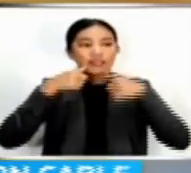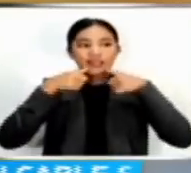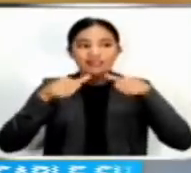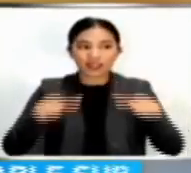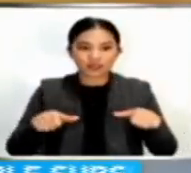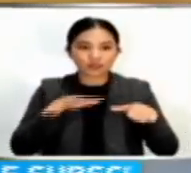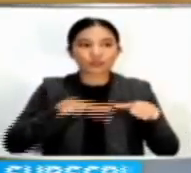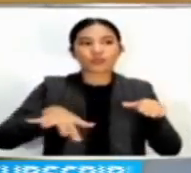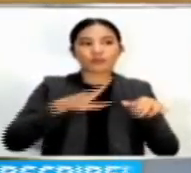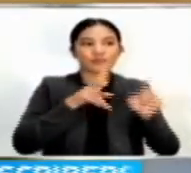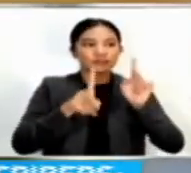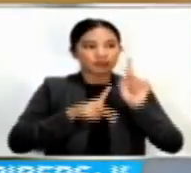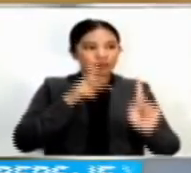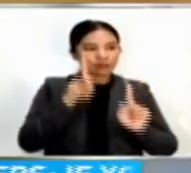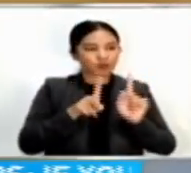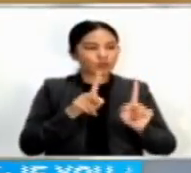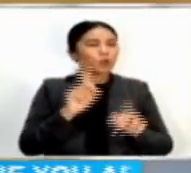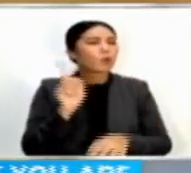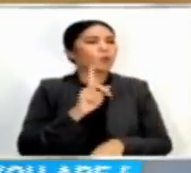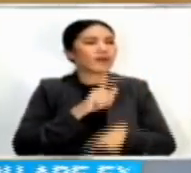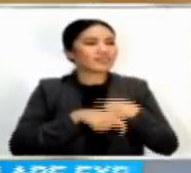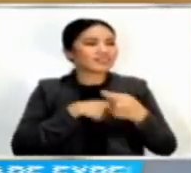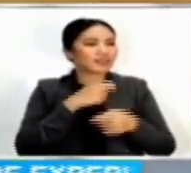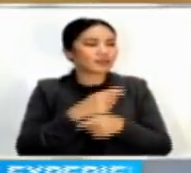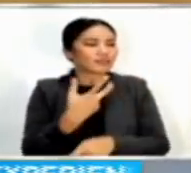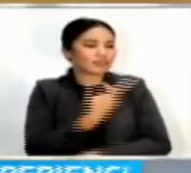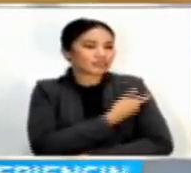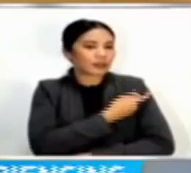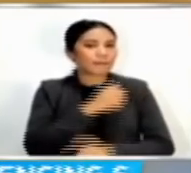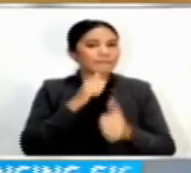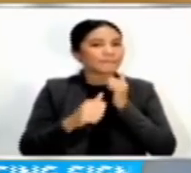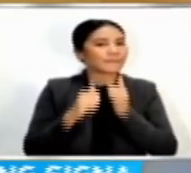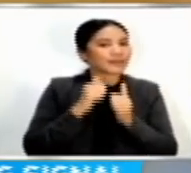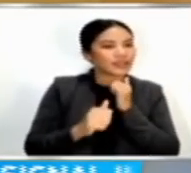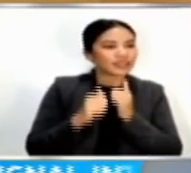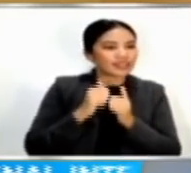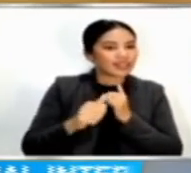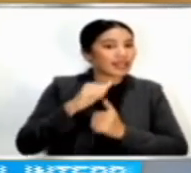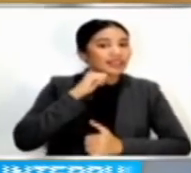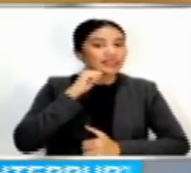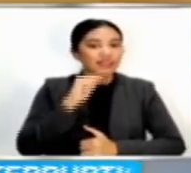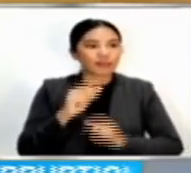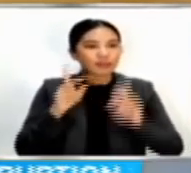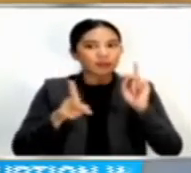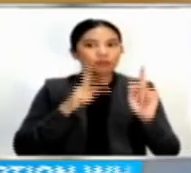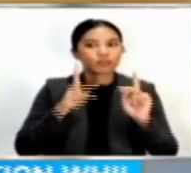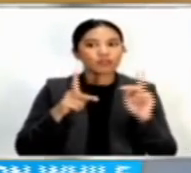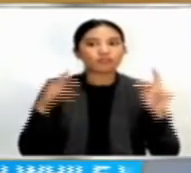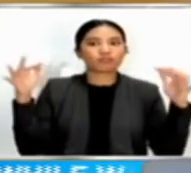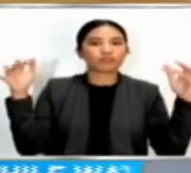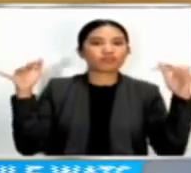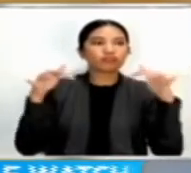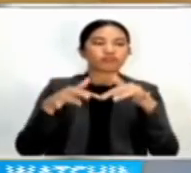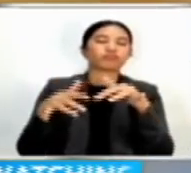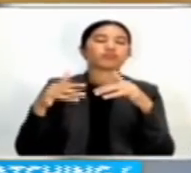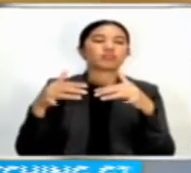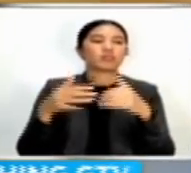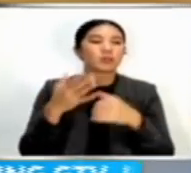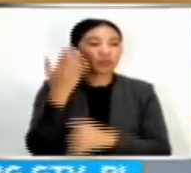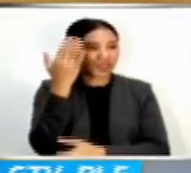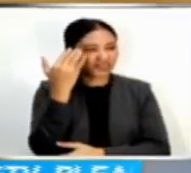ho magkaroon ng kaguluhan sa pagpila, no? Dahil may mga ilan po tayong kababayan na namimili kasi ng vaccine. Yes,